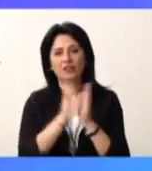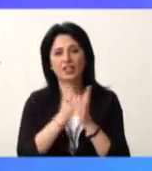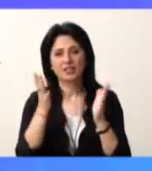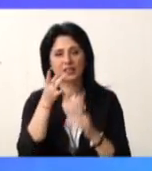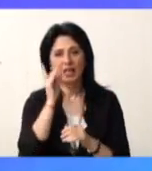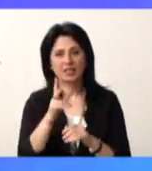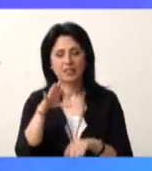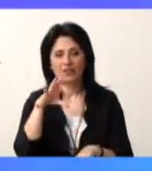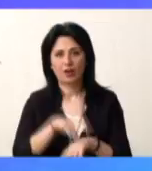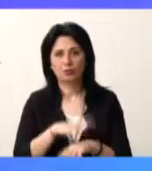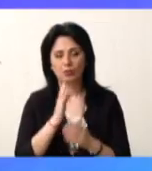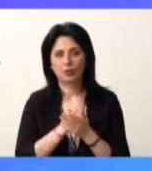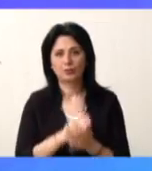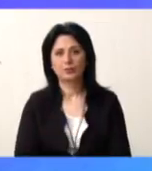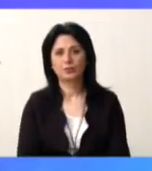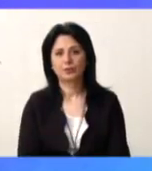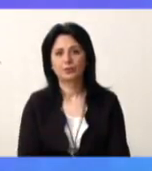დიდი რისკ ფაქტორია.